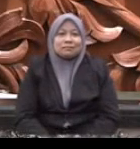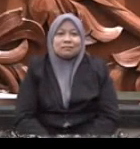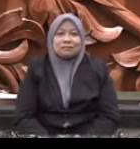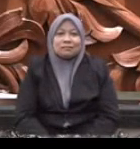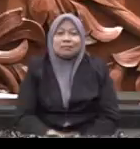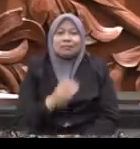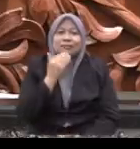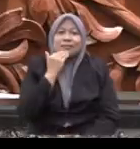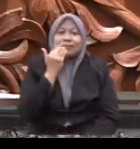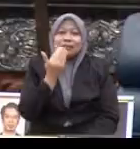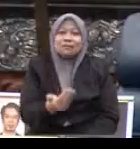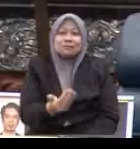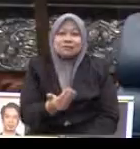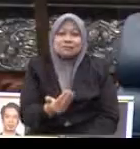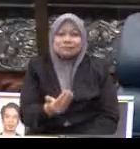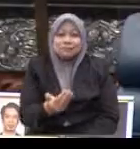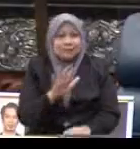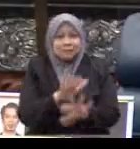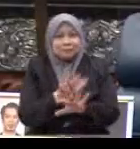makasih